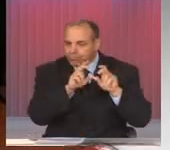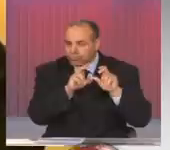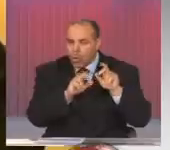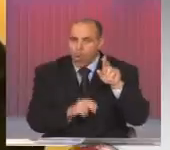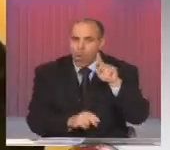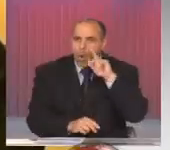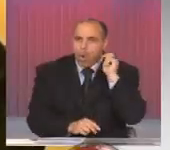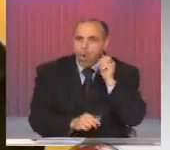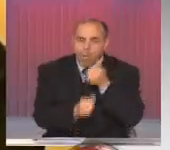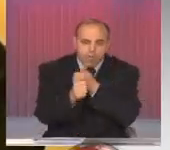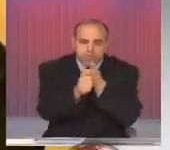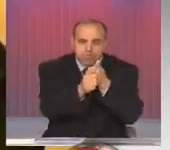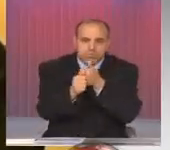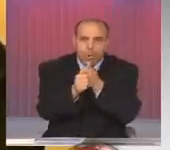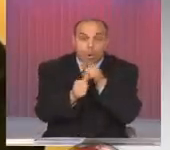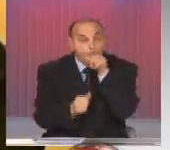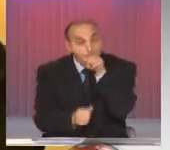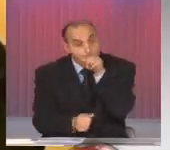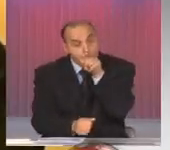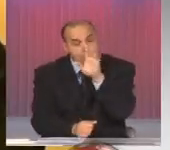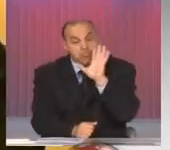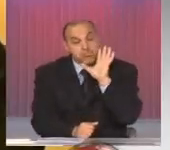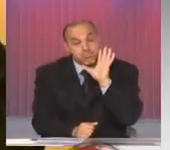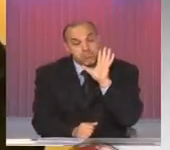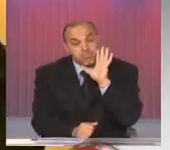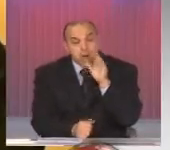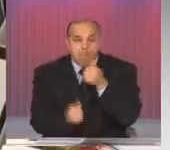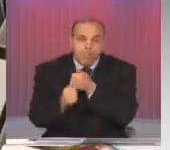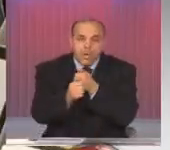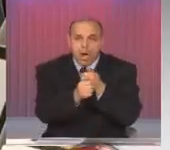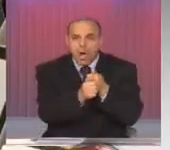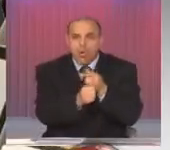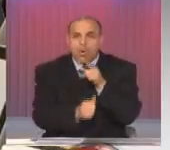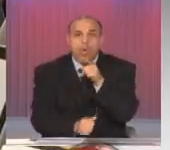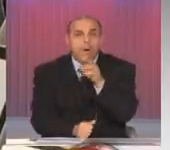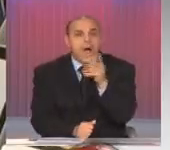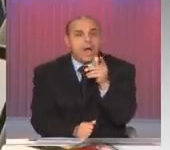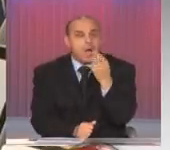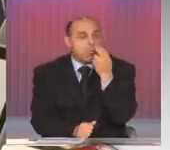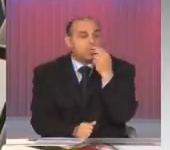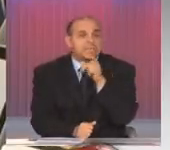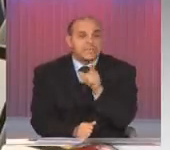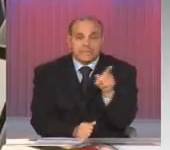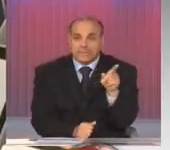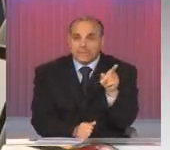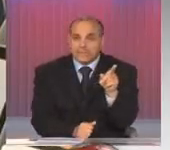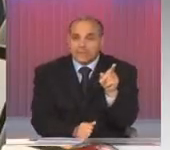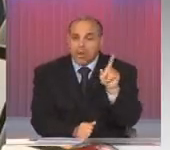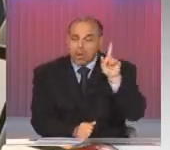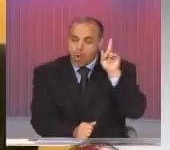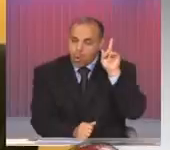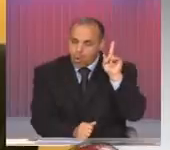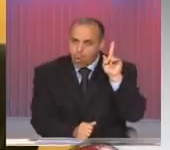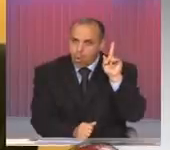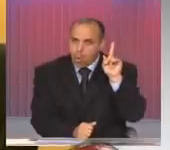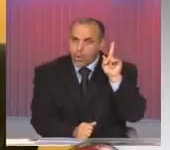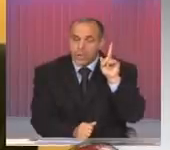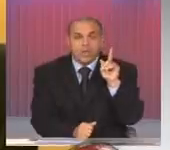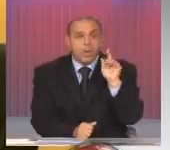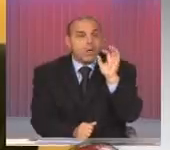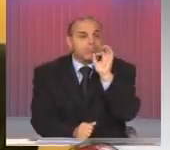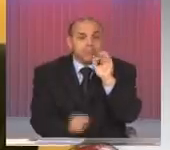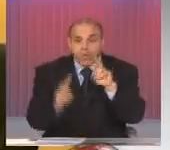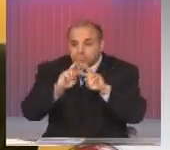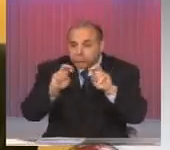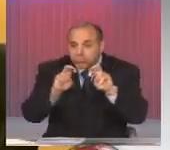الشقيقين الملاحقين للاشتباه بهما كان ملاحقين بلا شك من أجهزة الشرطة، غير أنه لا يوجد مستوى صفر من